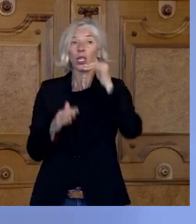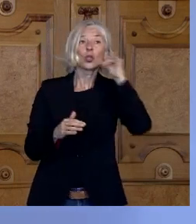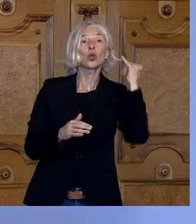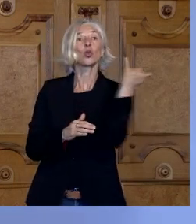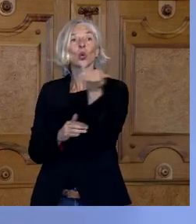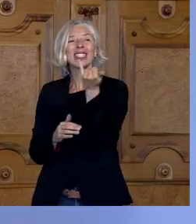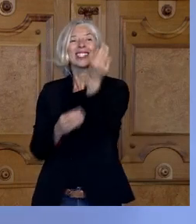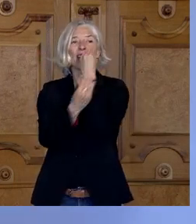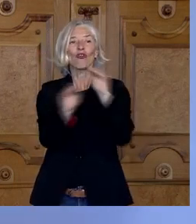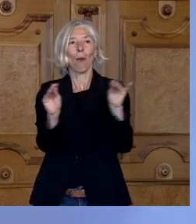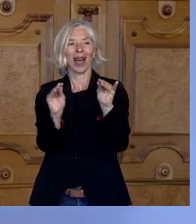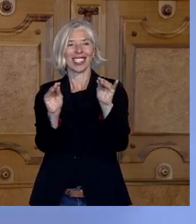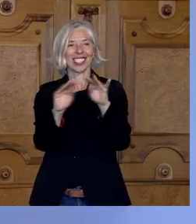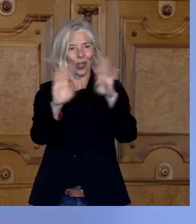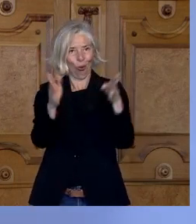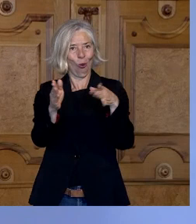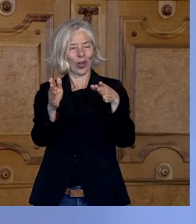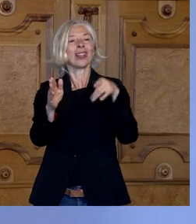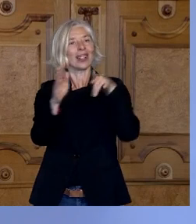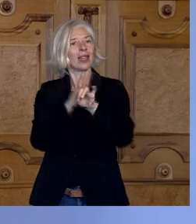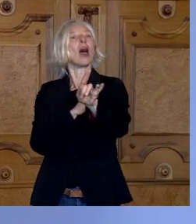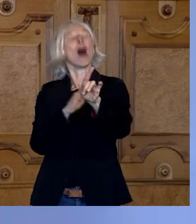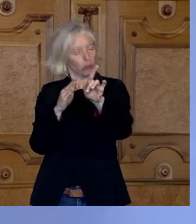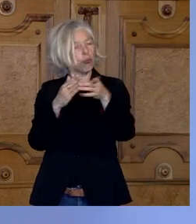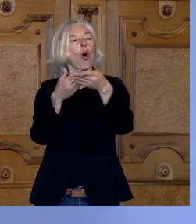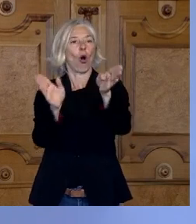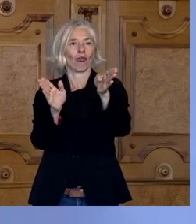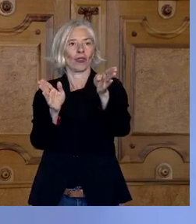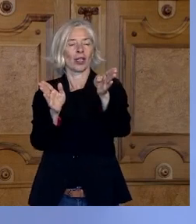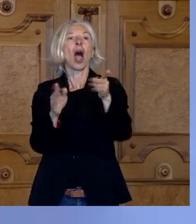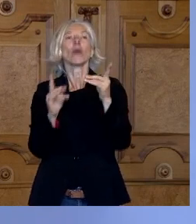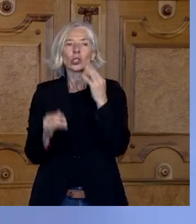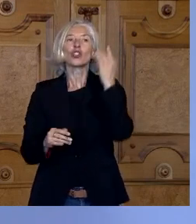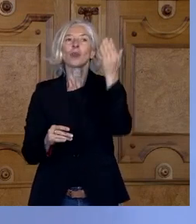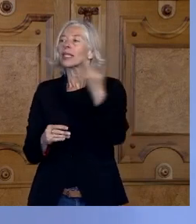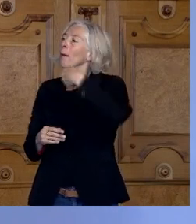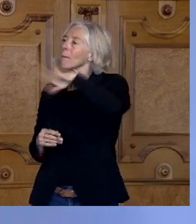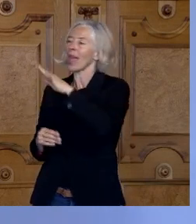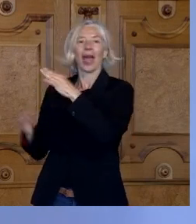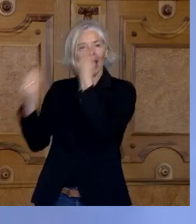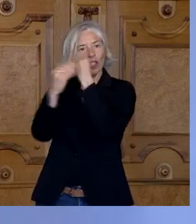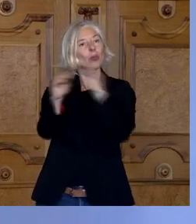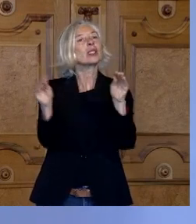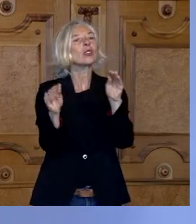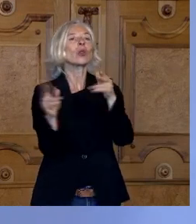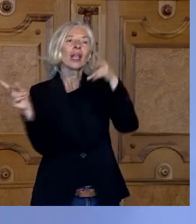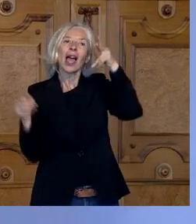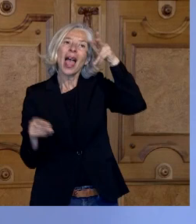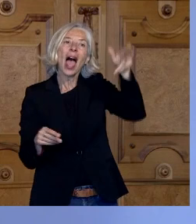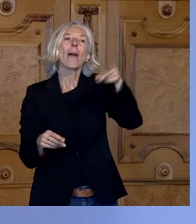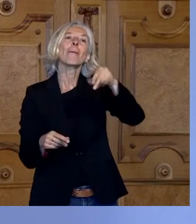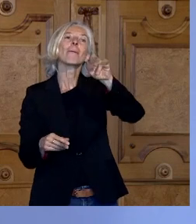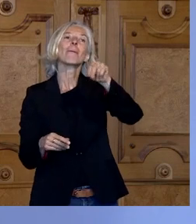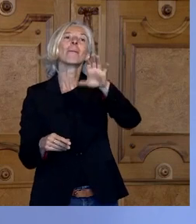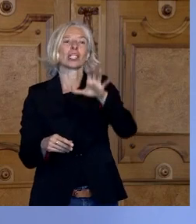ganz regulär öffnen sollen. Auch dazu werden Sie nachher mehr Informationen bekommen von unserem zuständigen Referenten Frank